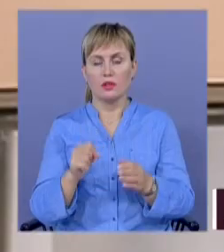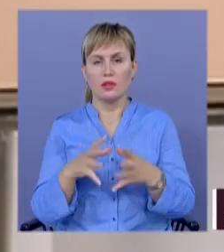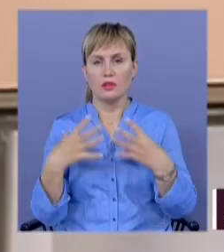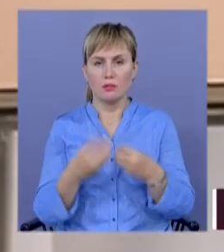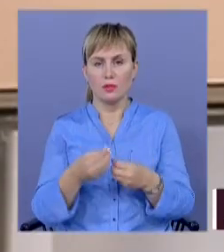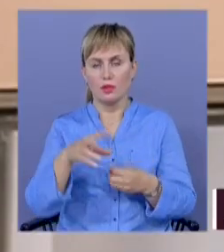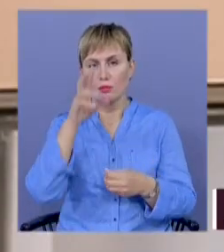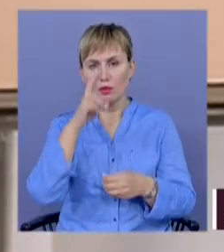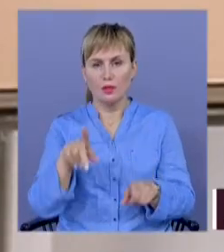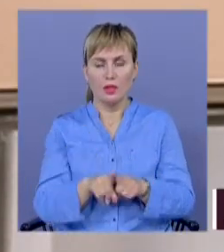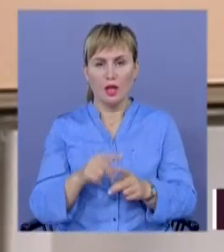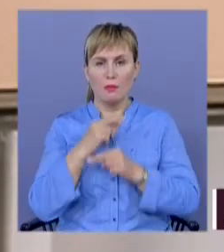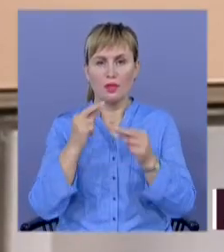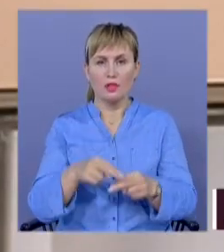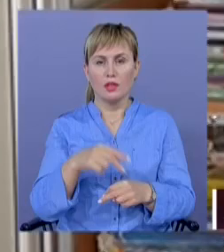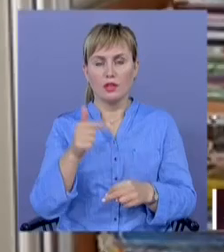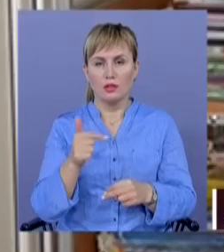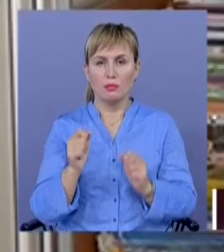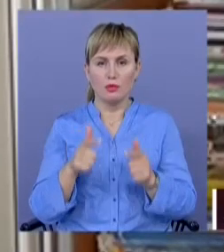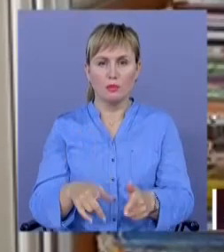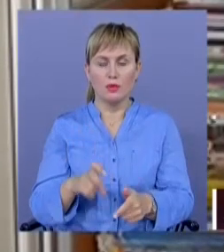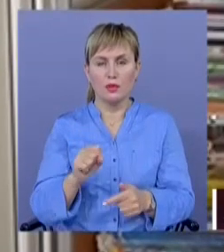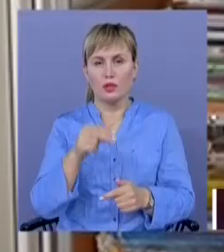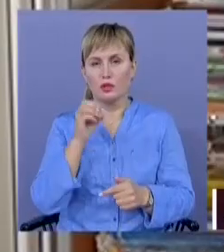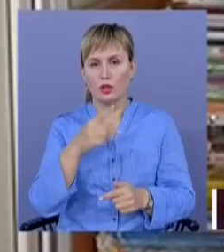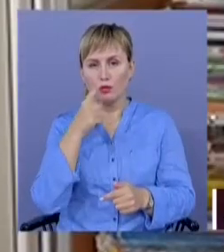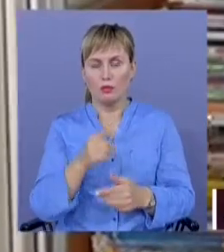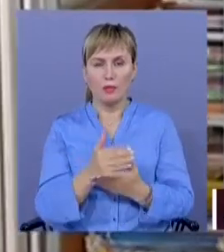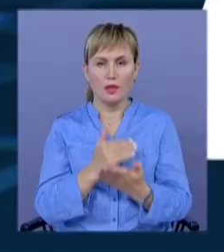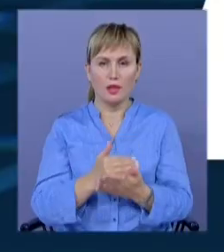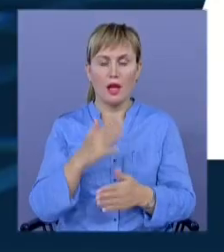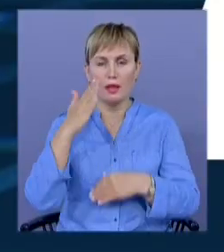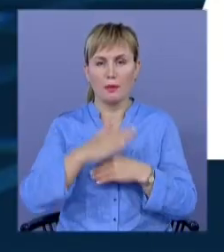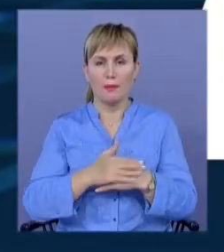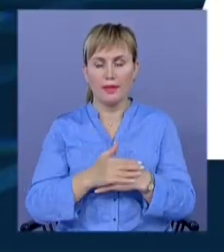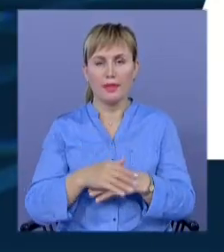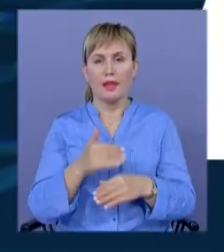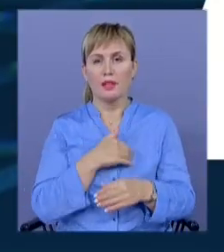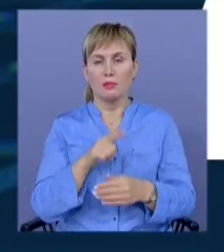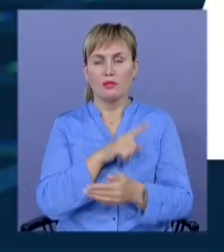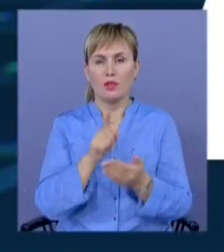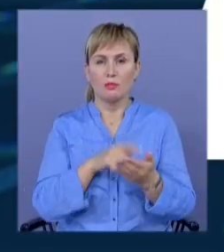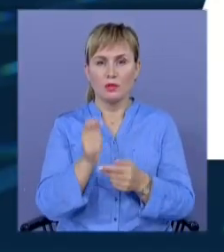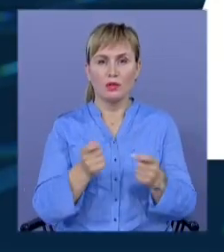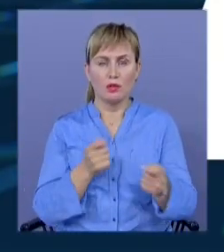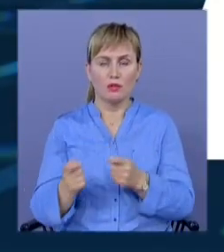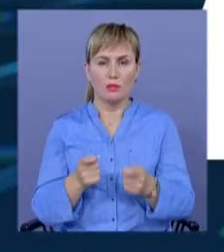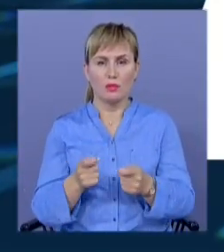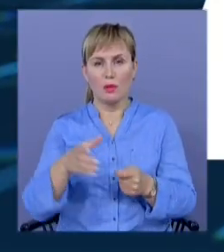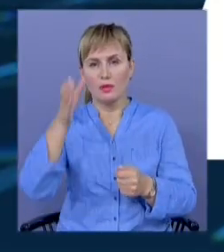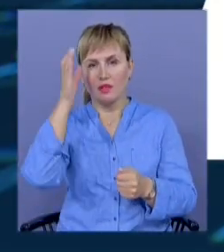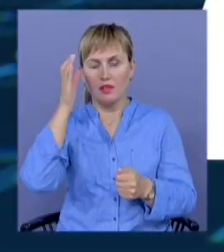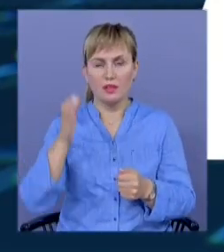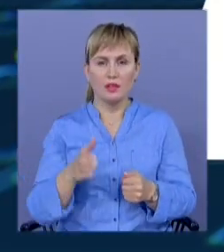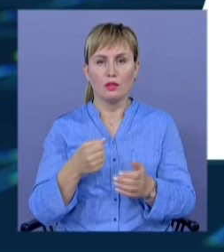бюджет. Несколько таких обращений от горожан поступило на WhatsApp-номер программы «Акимат Лайф». Хотела бы задать вопрос руководству управления